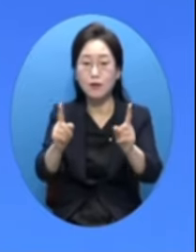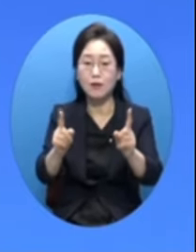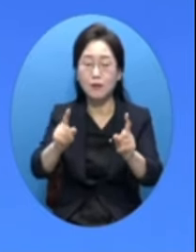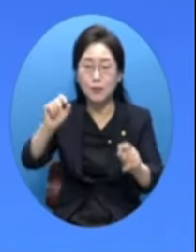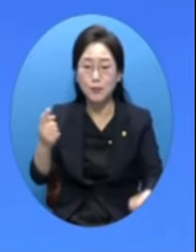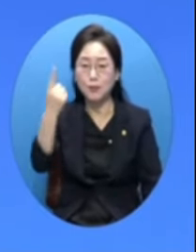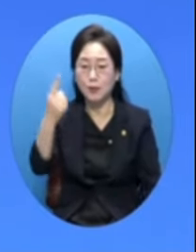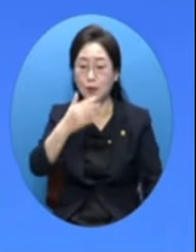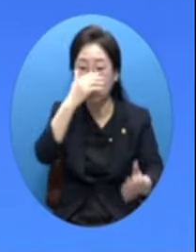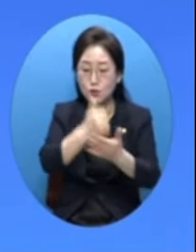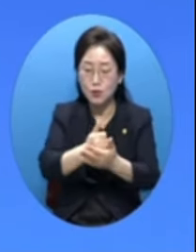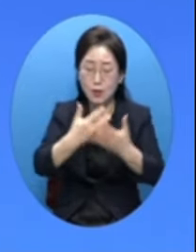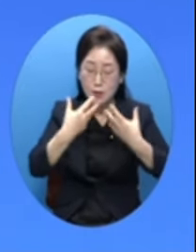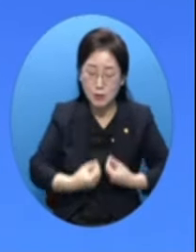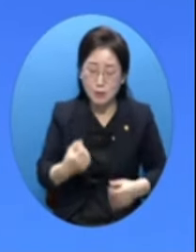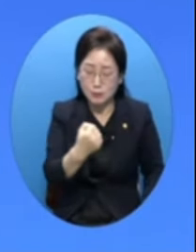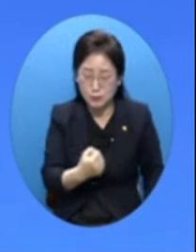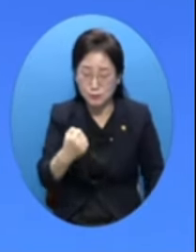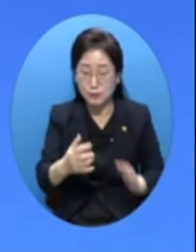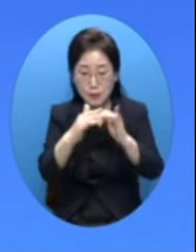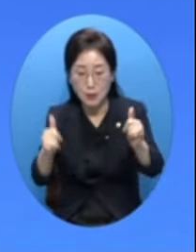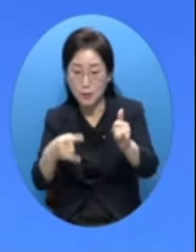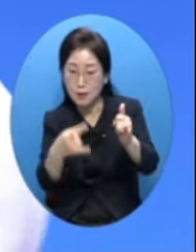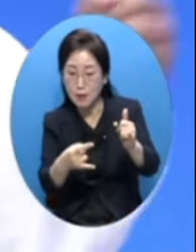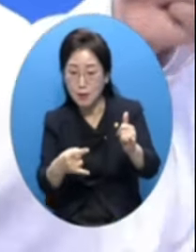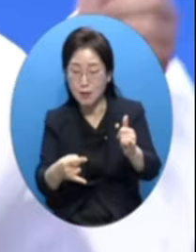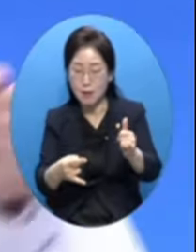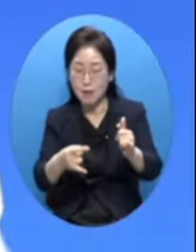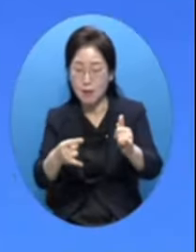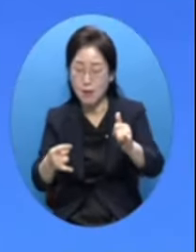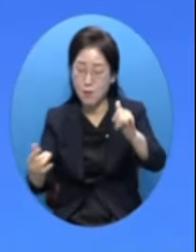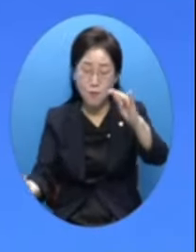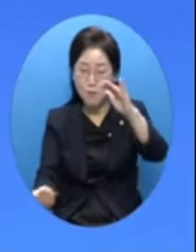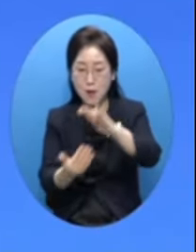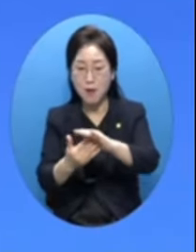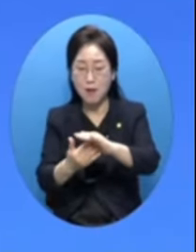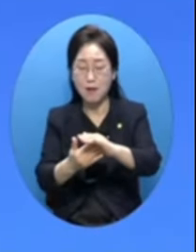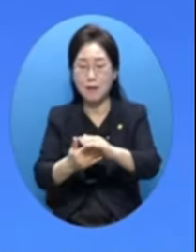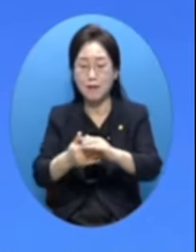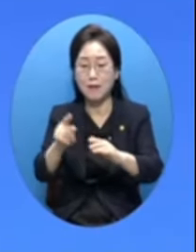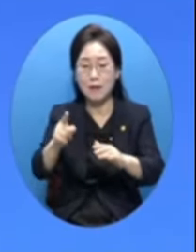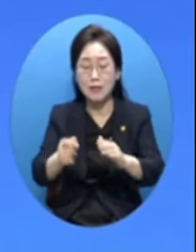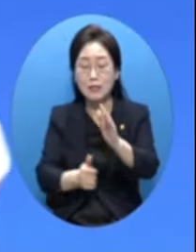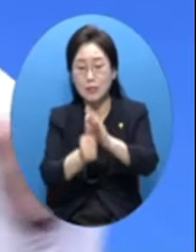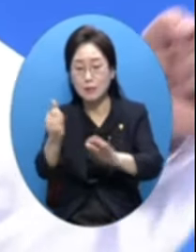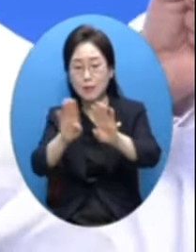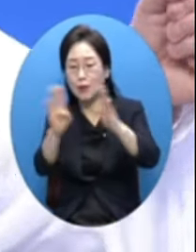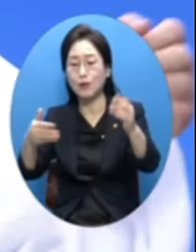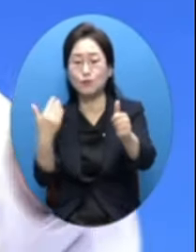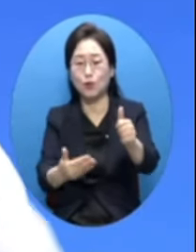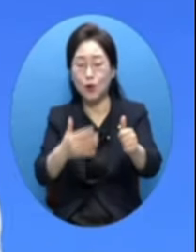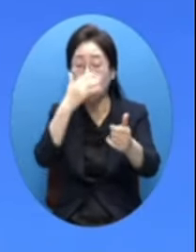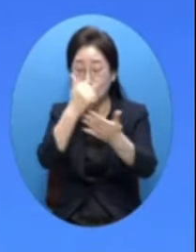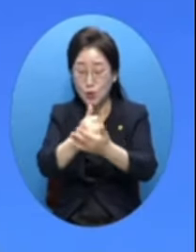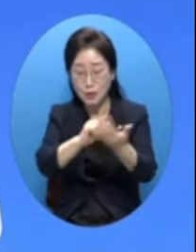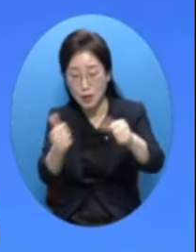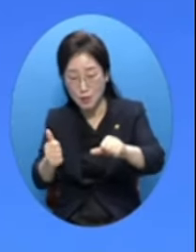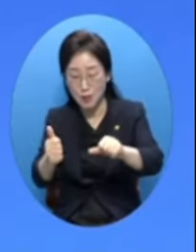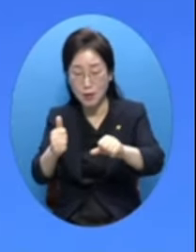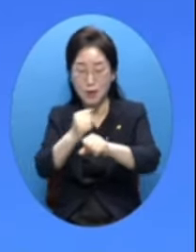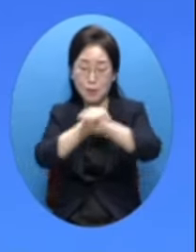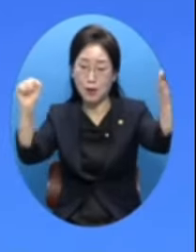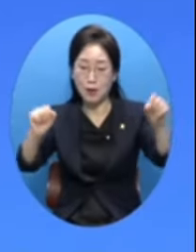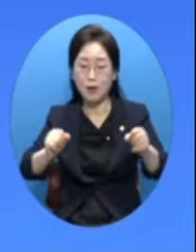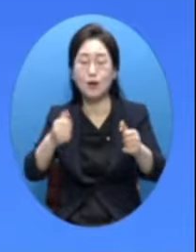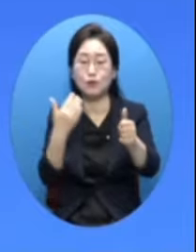죄와 절망 가운데 살고 있는 우리에게 절대 희망의 문이 열린 것입니다. 죄와 사망에서 노예함을 받게 된 것입니다. 모든